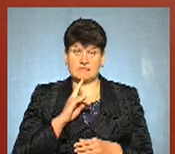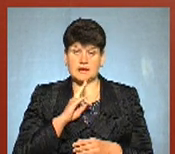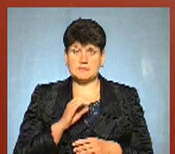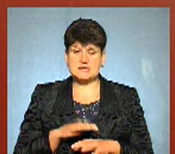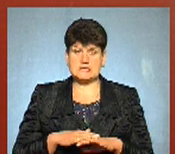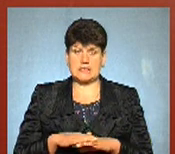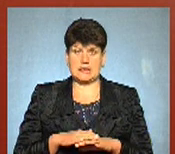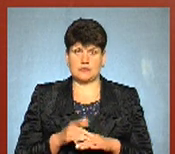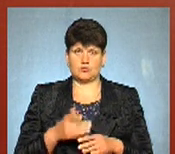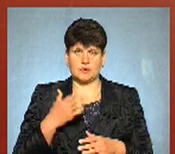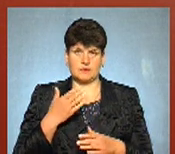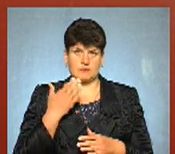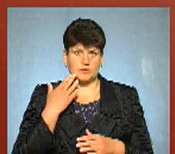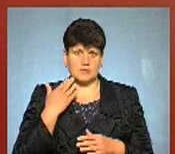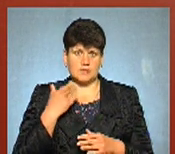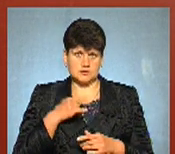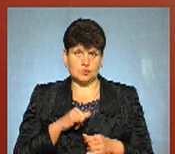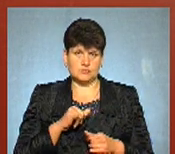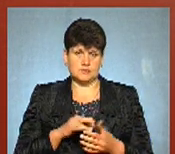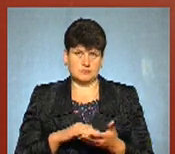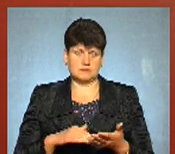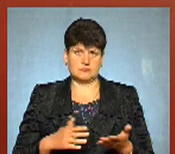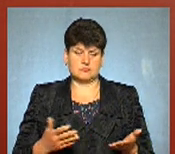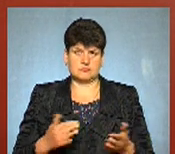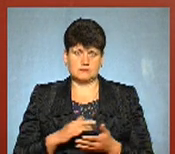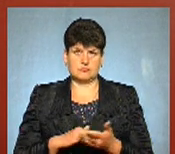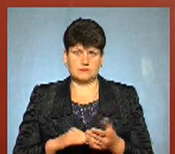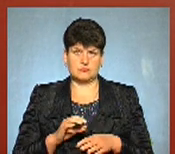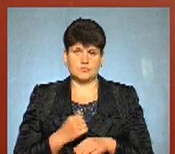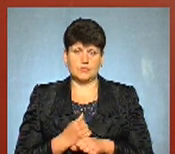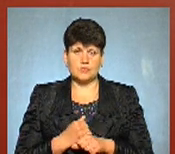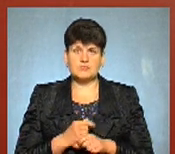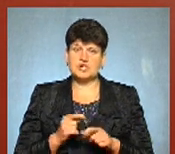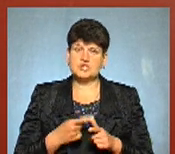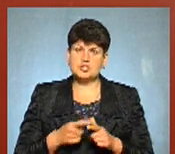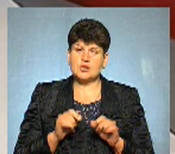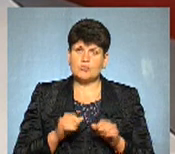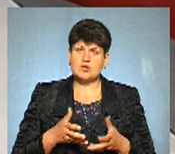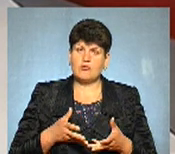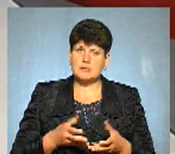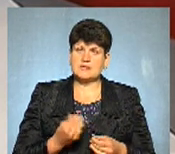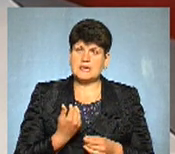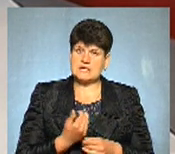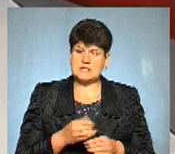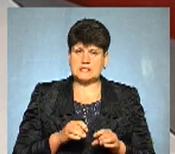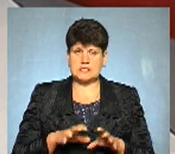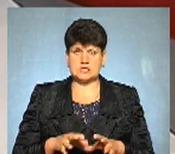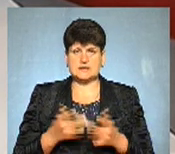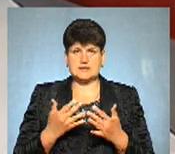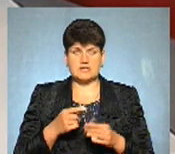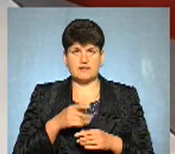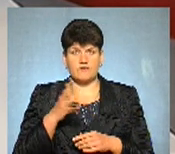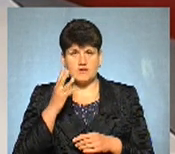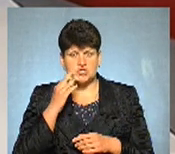в принципі, послаблення, я так розумію, в них відбувається. Чи можна вплинути на їхнє рішення, наскільки ви вважаєте їхню